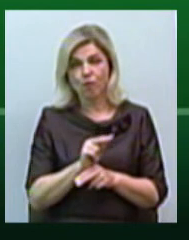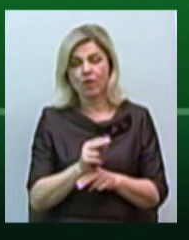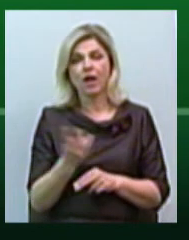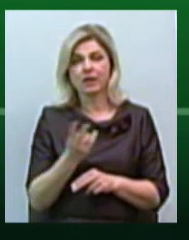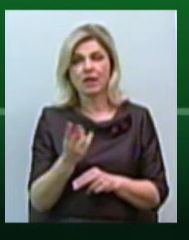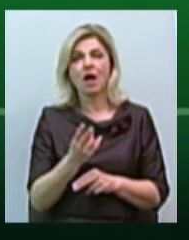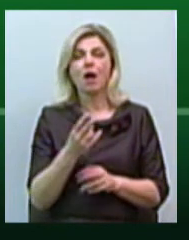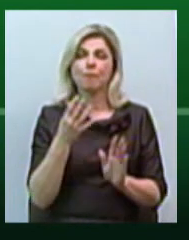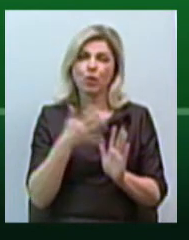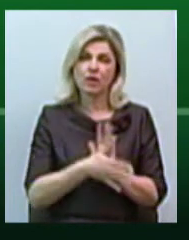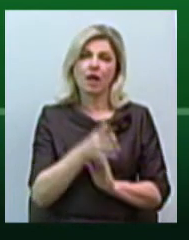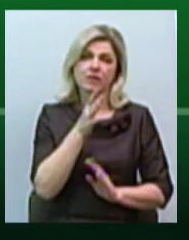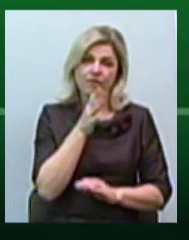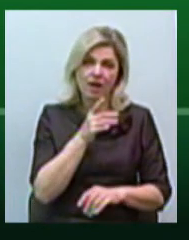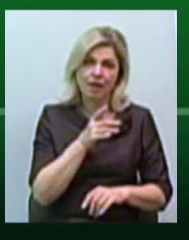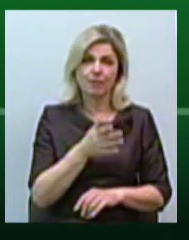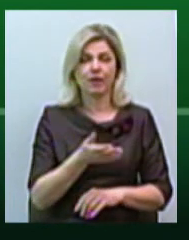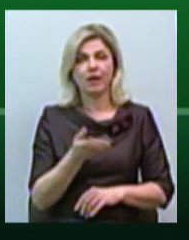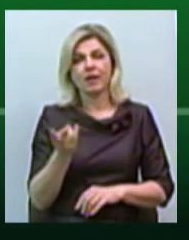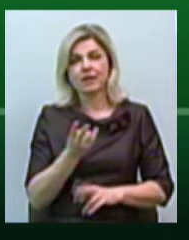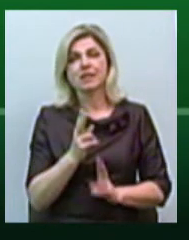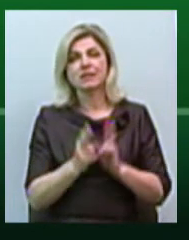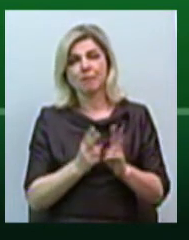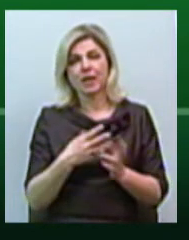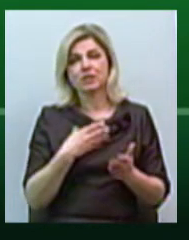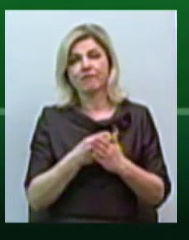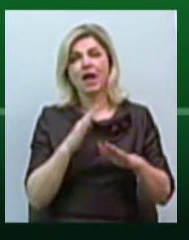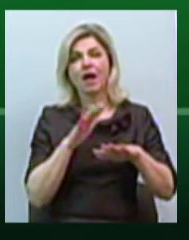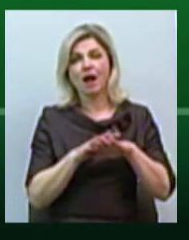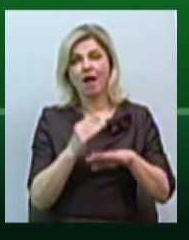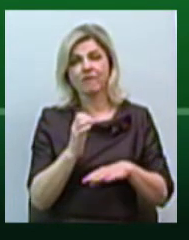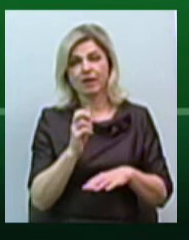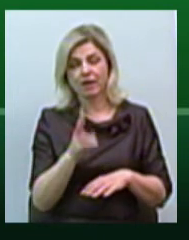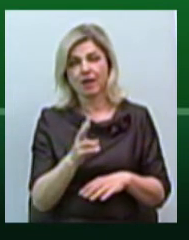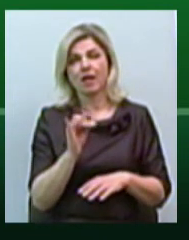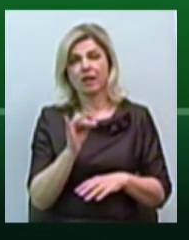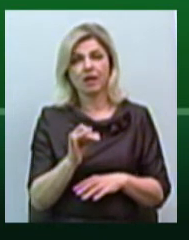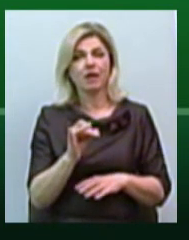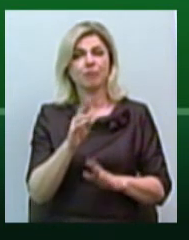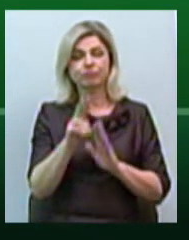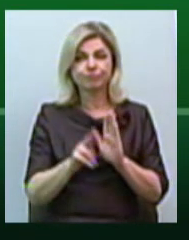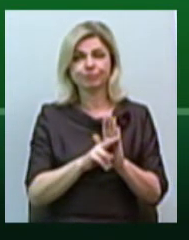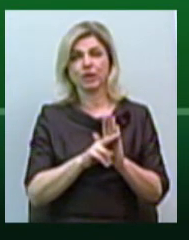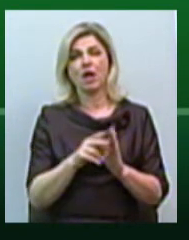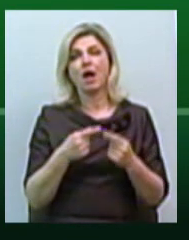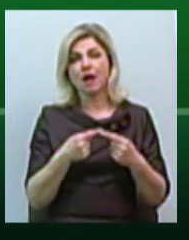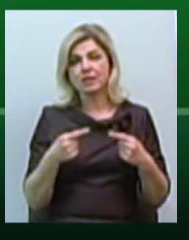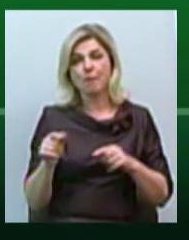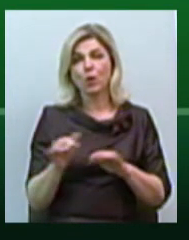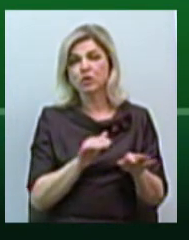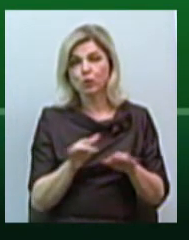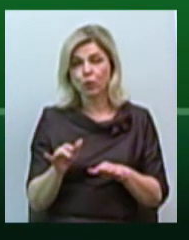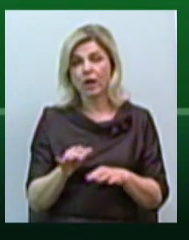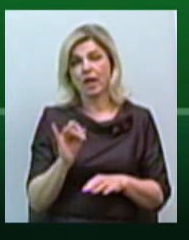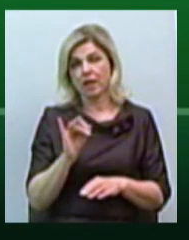виділити час, треба змінити свій графік, якось так підлаштовуватися під певні процедури,